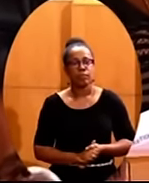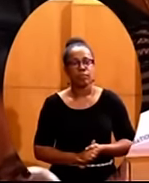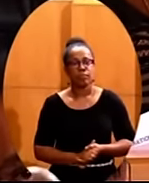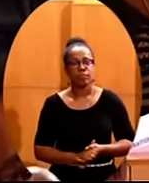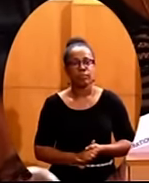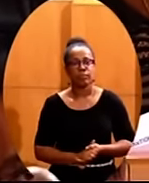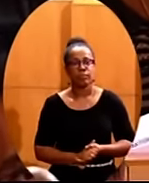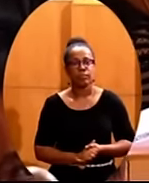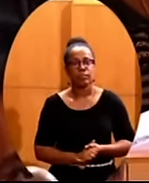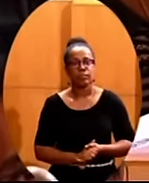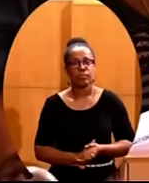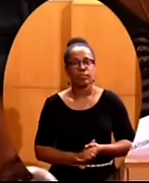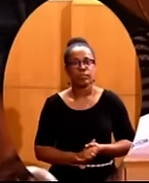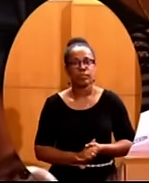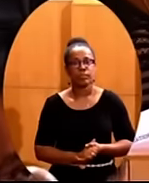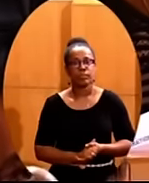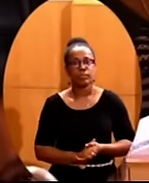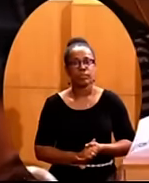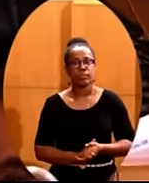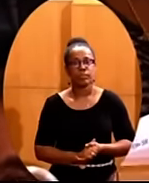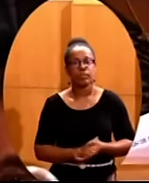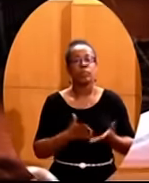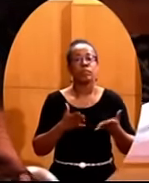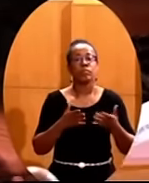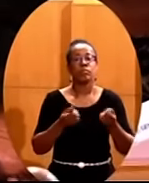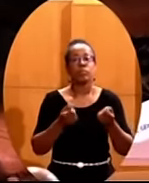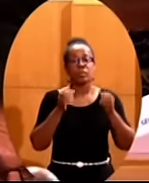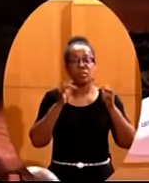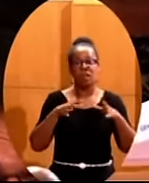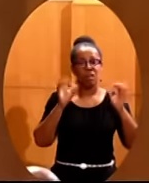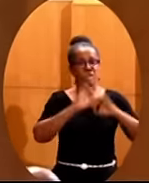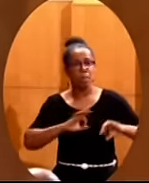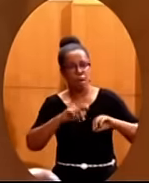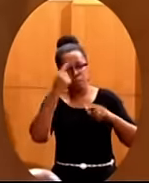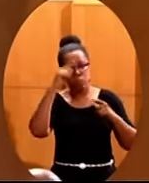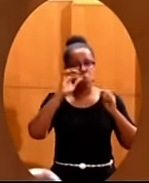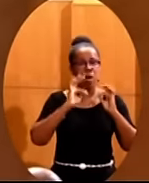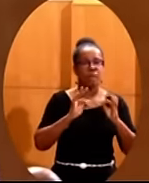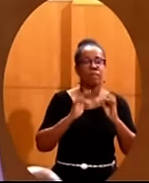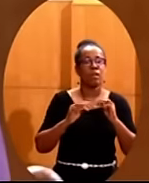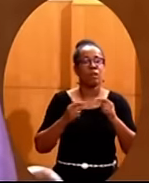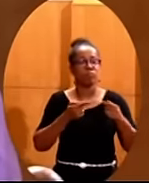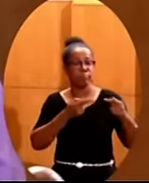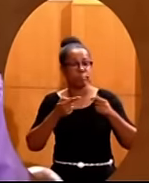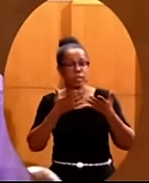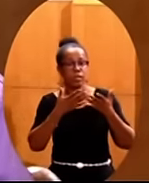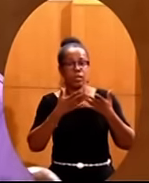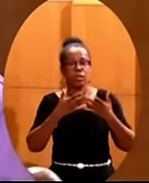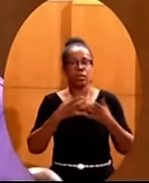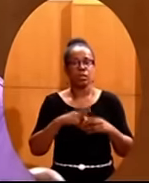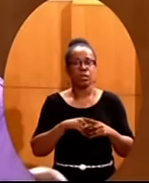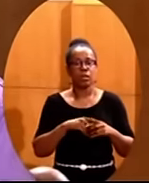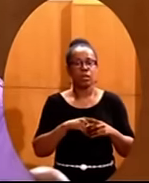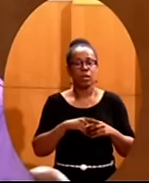martiniqu il n'y a plus le temps de temp pour les disensions il est g de